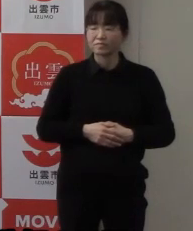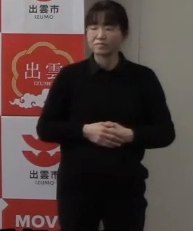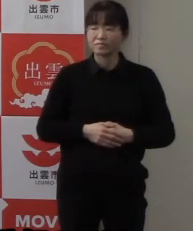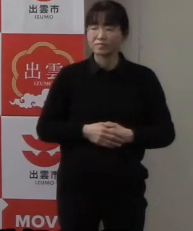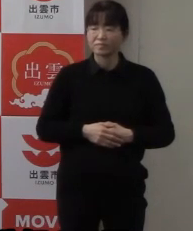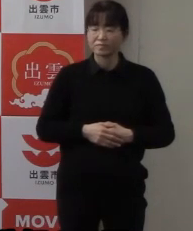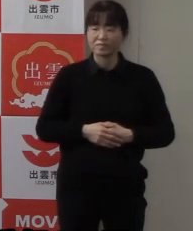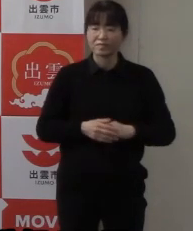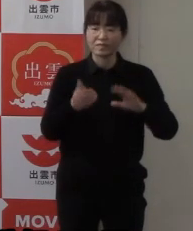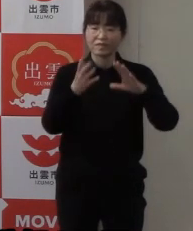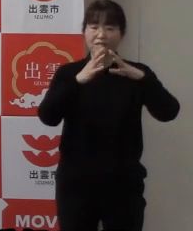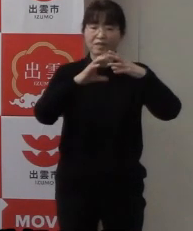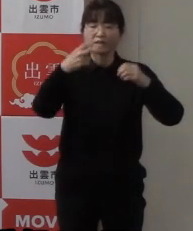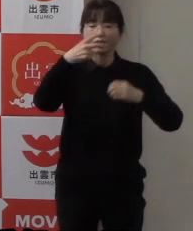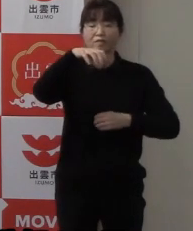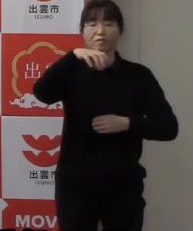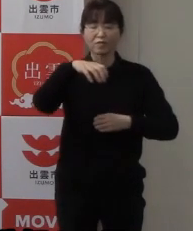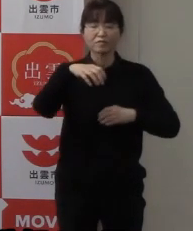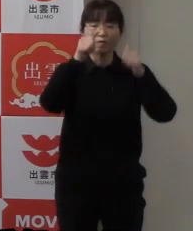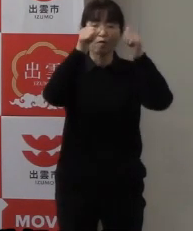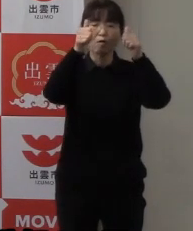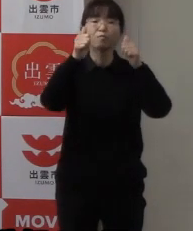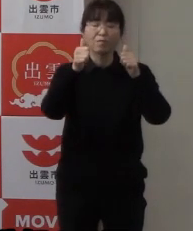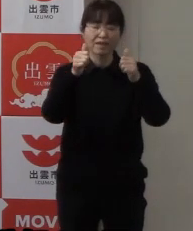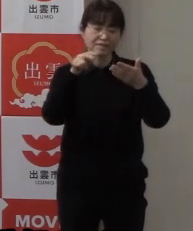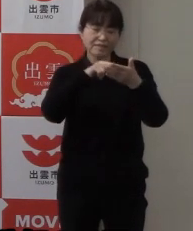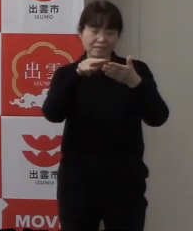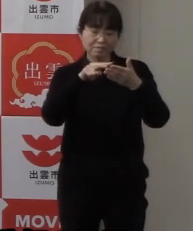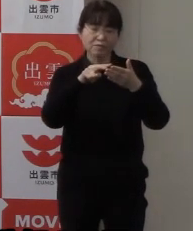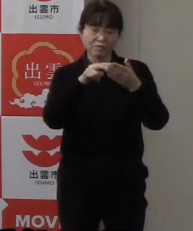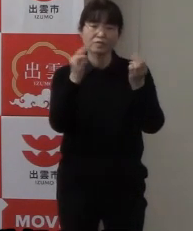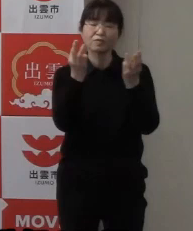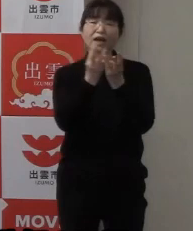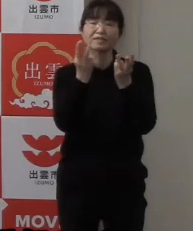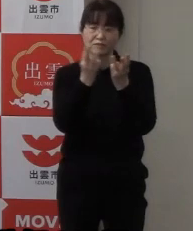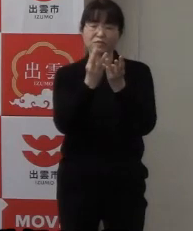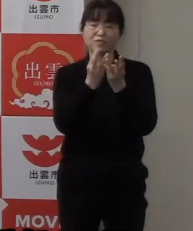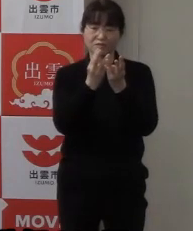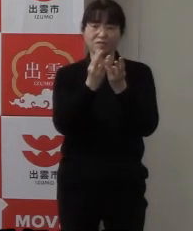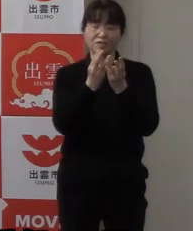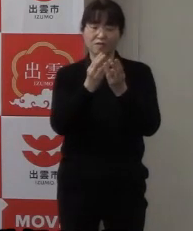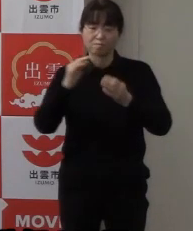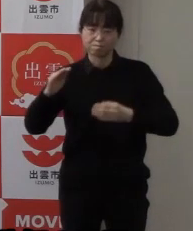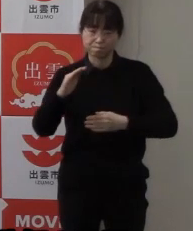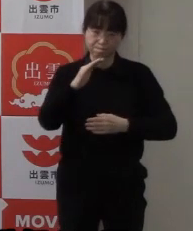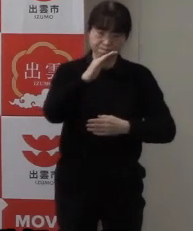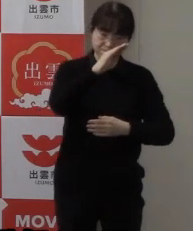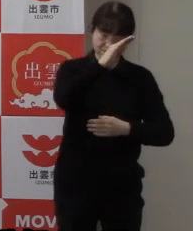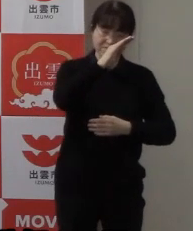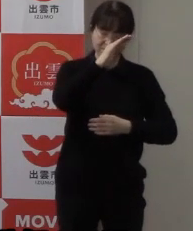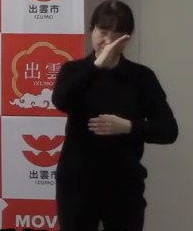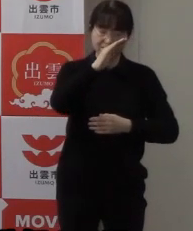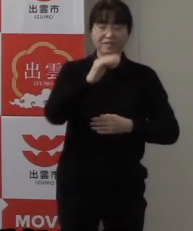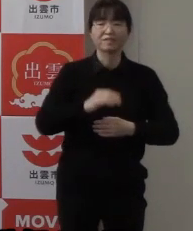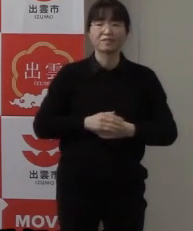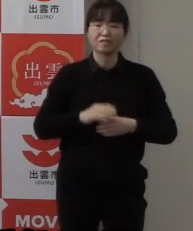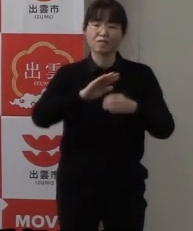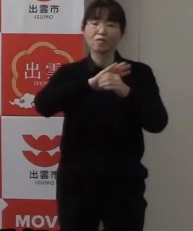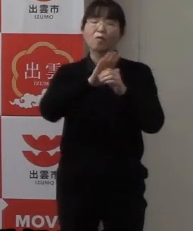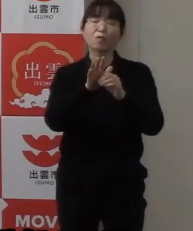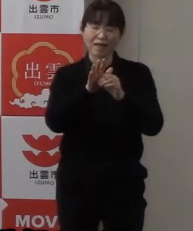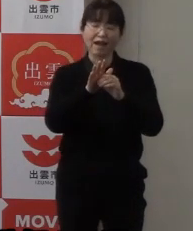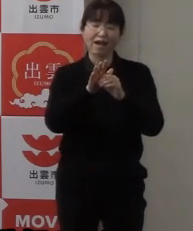まあ、あの出雲市のホームページの閲覧数でありますけども、本当に右肩上がりといいますか、コロナでいろいろ